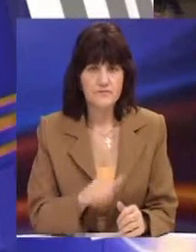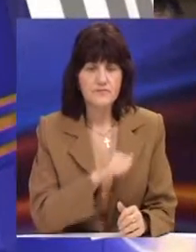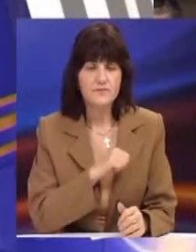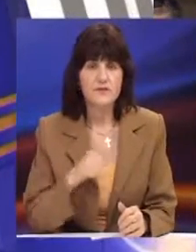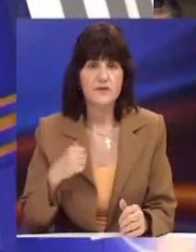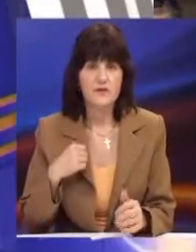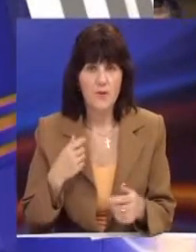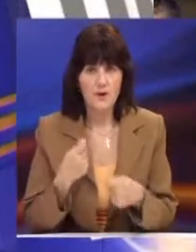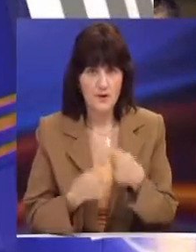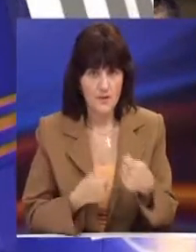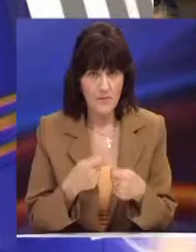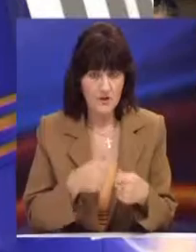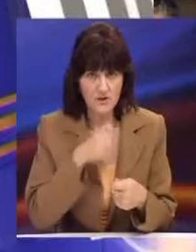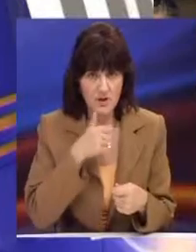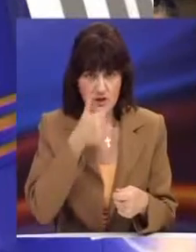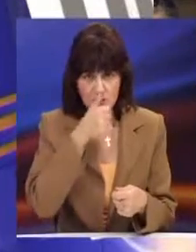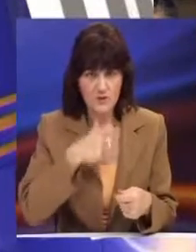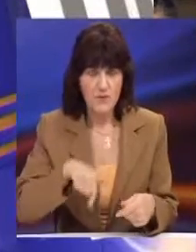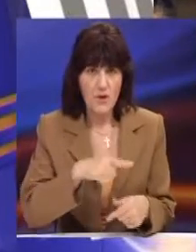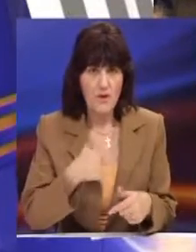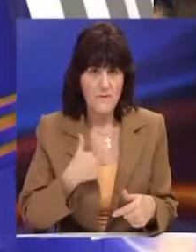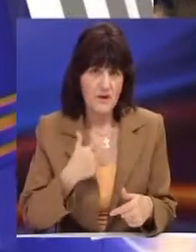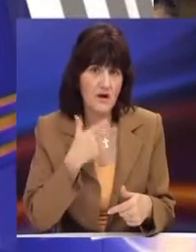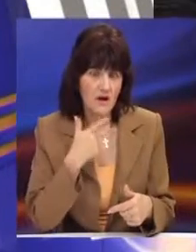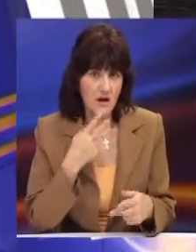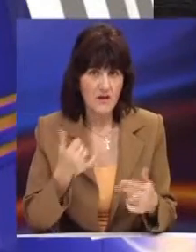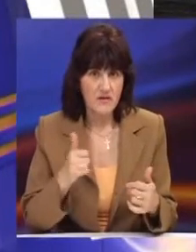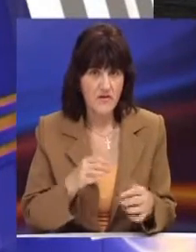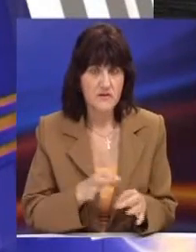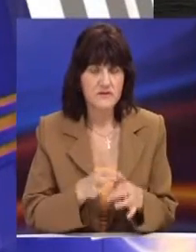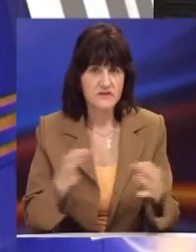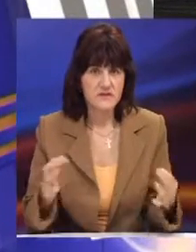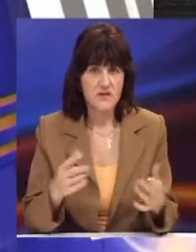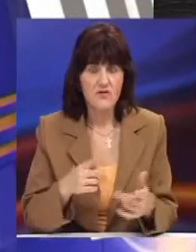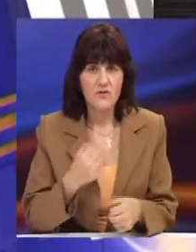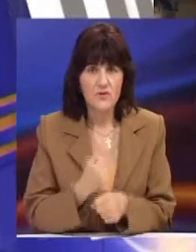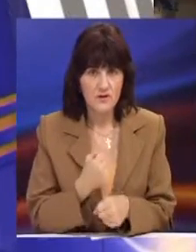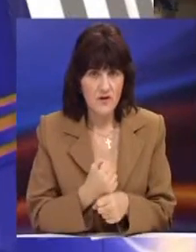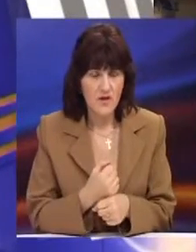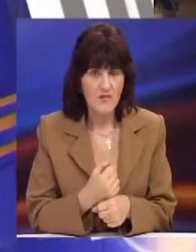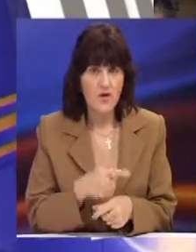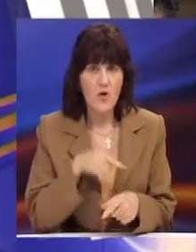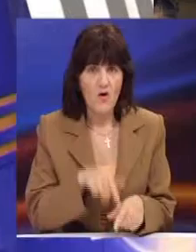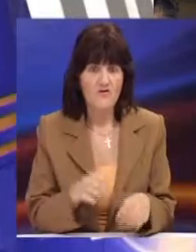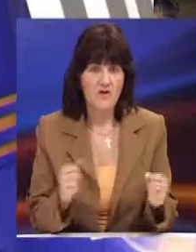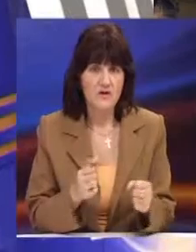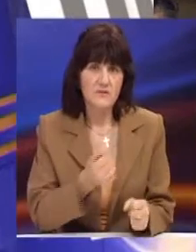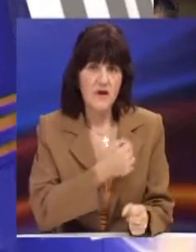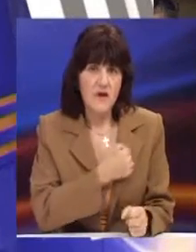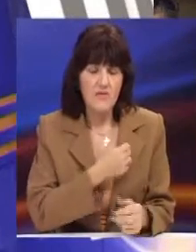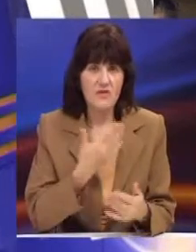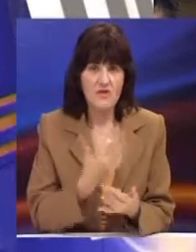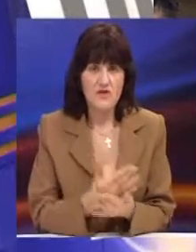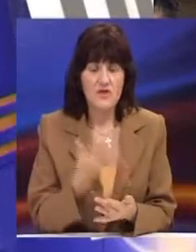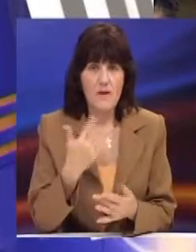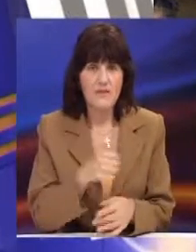Sam projekat je deo našeg obećanja koji smo, kao što vidite, realizovali. Ono što je bitno svakako, da će ovu zimu konačno posle